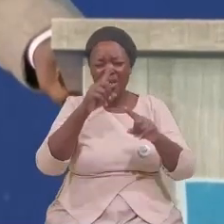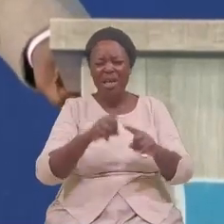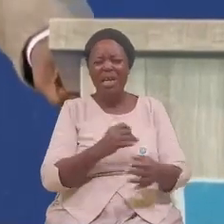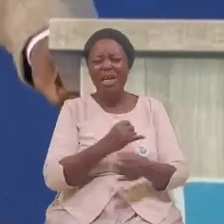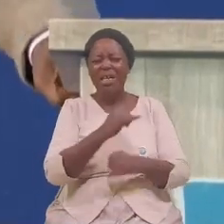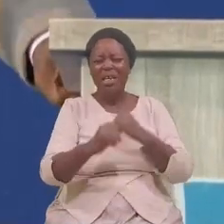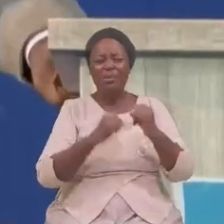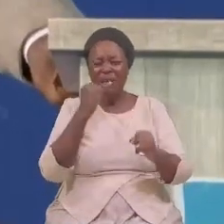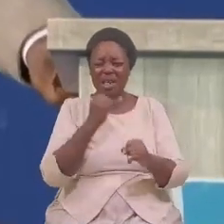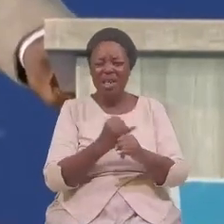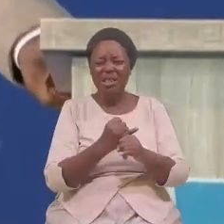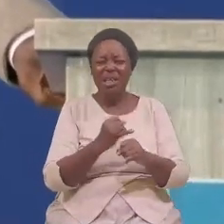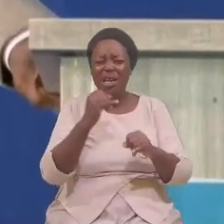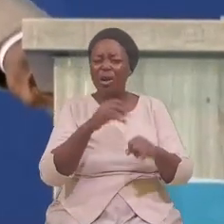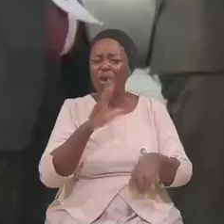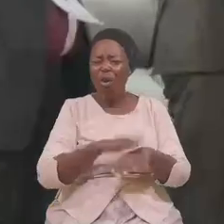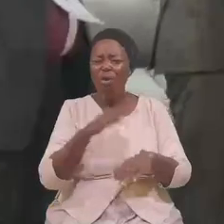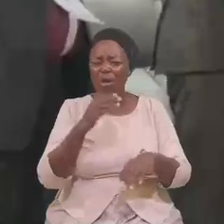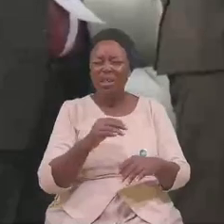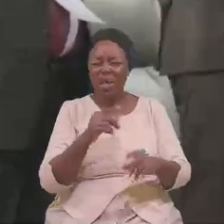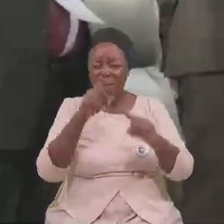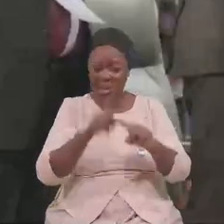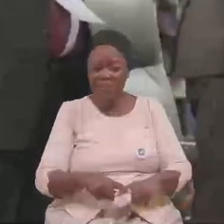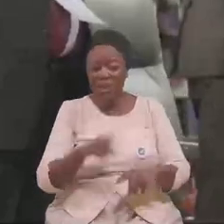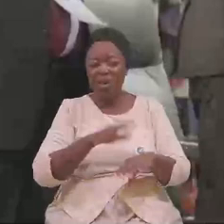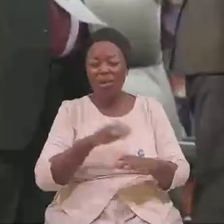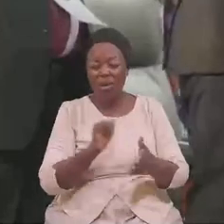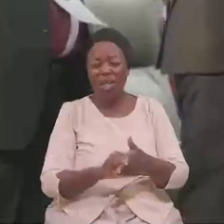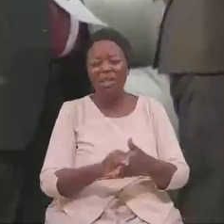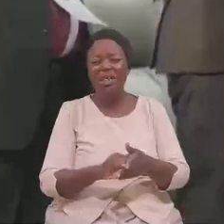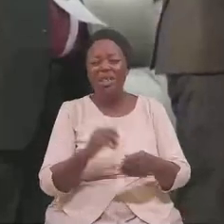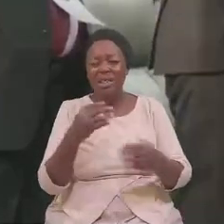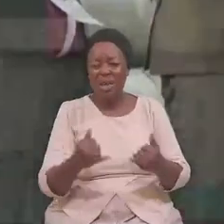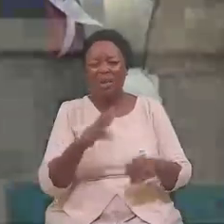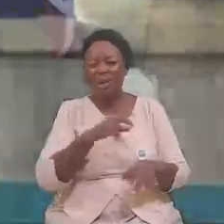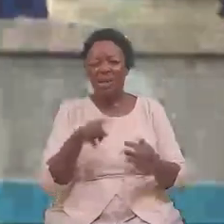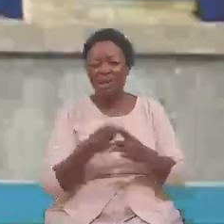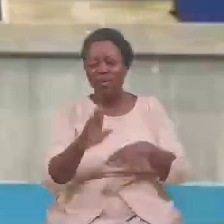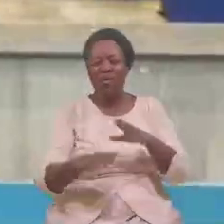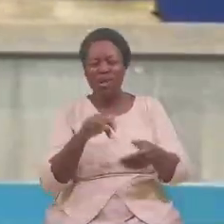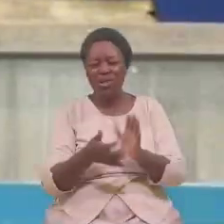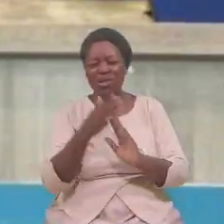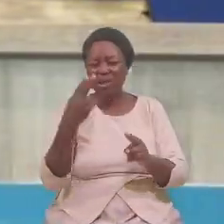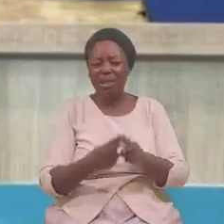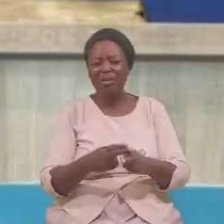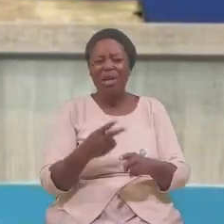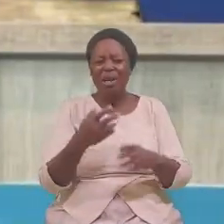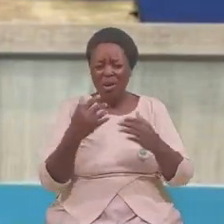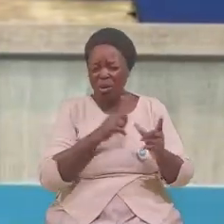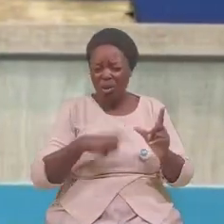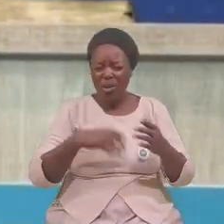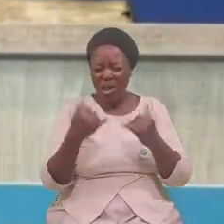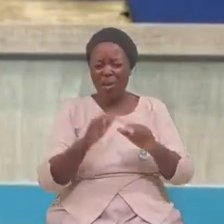Laissez les fauteuils roulants au nom de Jésus. Maintenant, miracle partout.